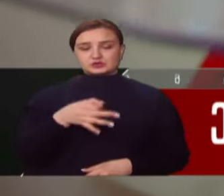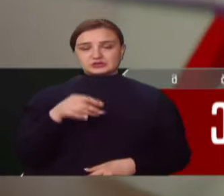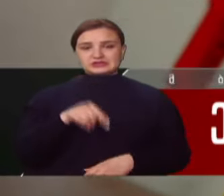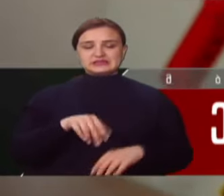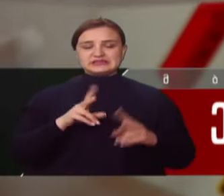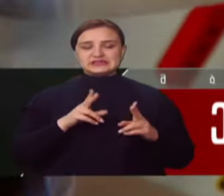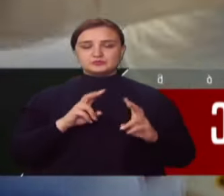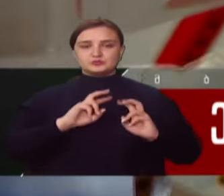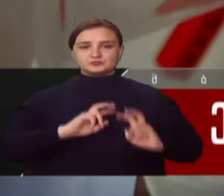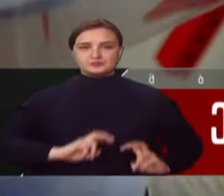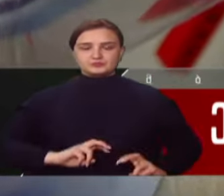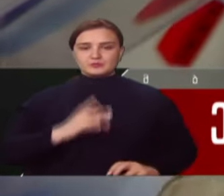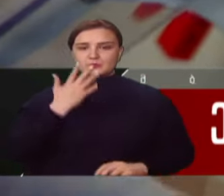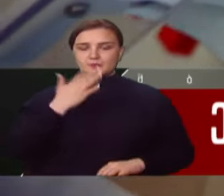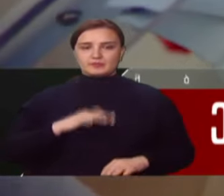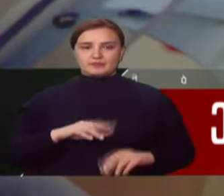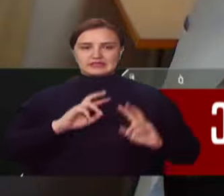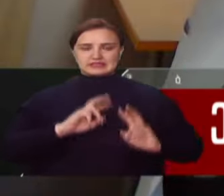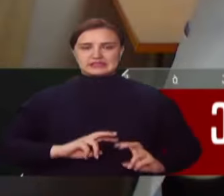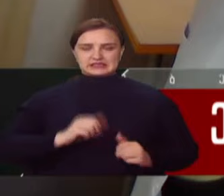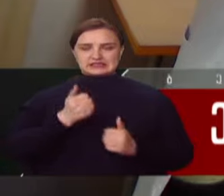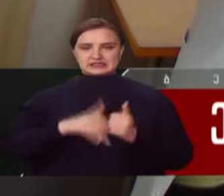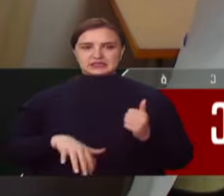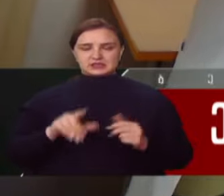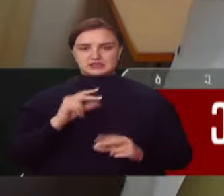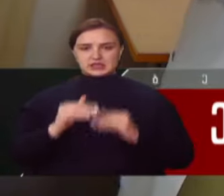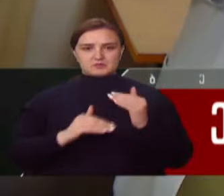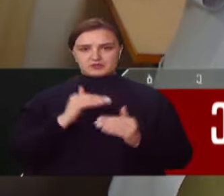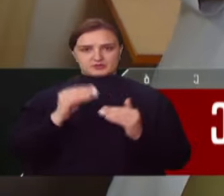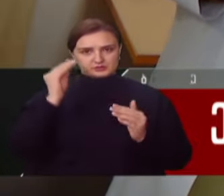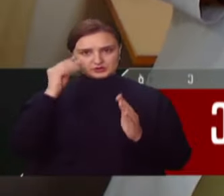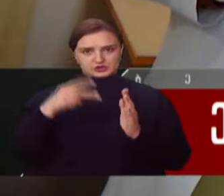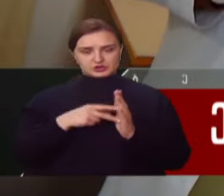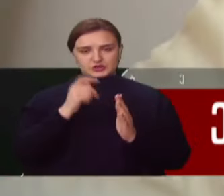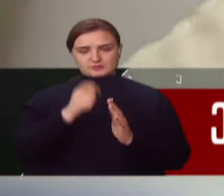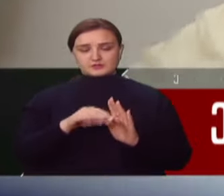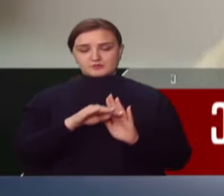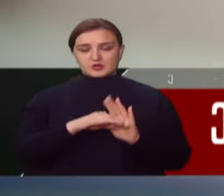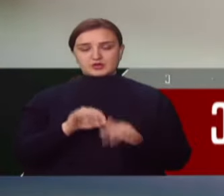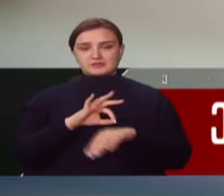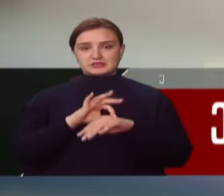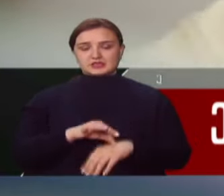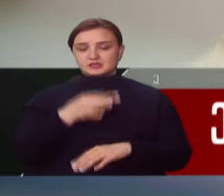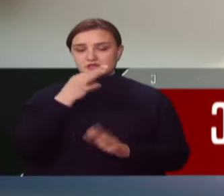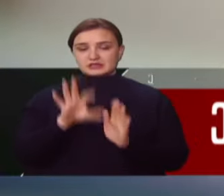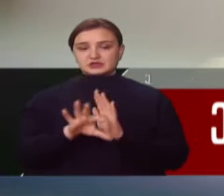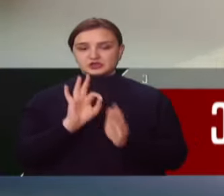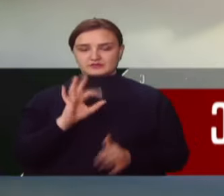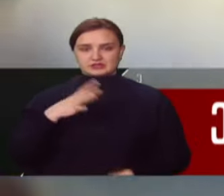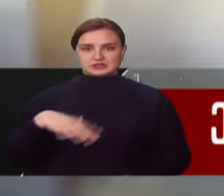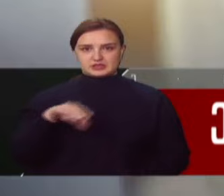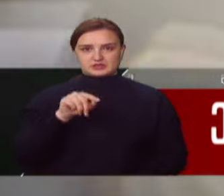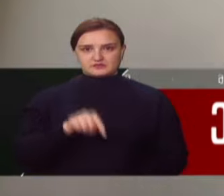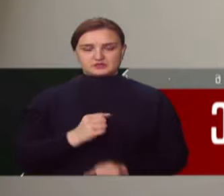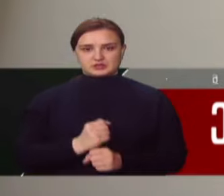დიაგნოსტიკის მოდელი და ეროვნული სკრინინგ ცენტრის ფუნქციონირება წარმატებით შეაფასა და პროგრამის განხორციელებისას არჩევანი სწორედ ჩვენს ქვეყანაზე